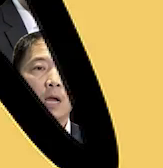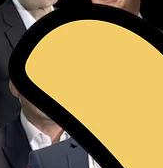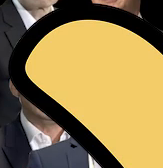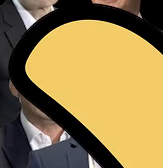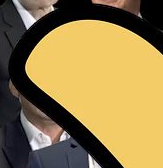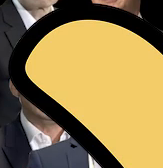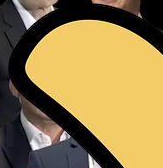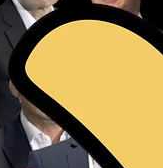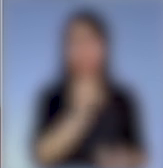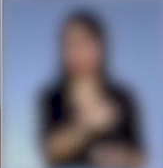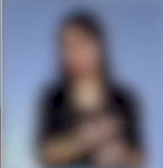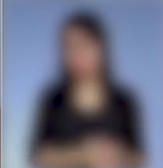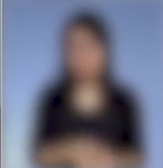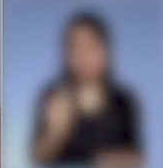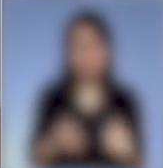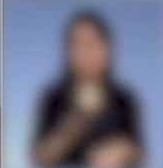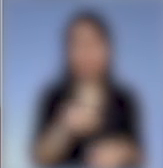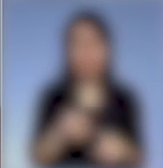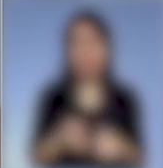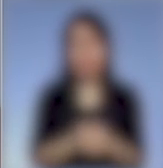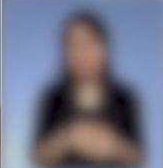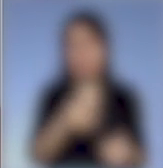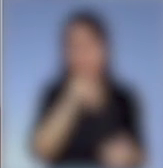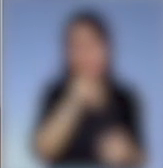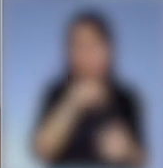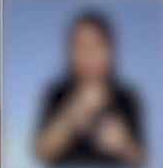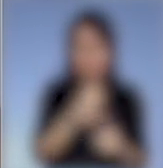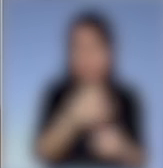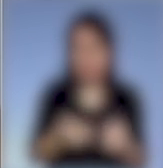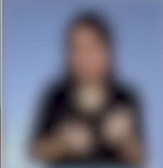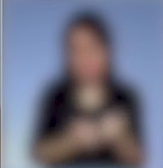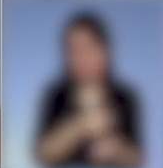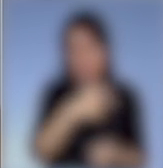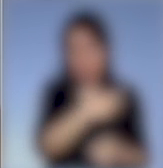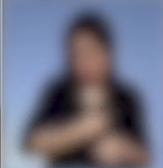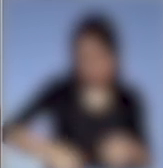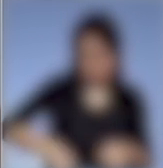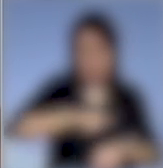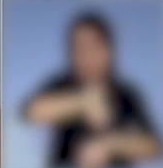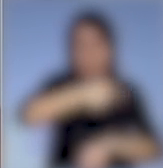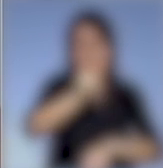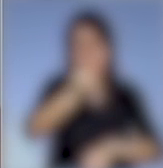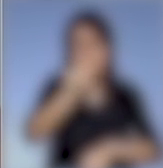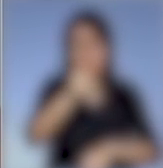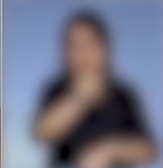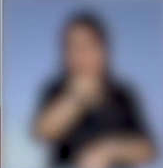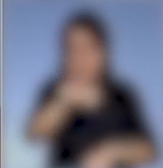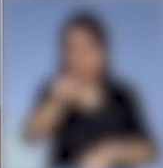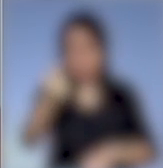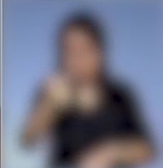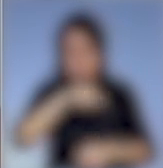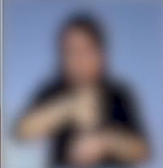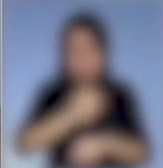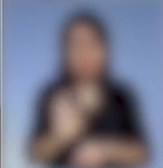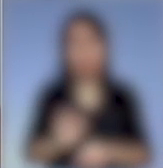謬。非建制派議員沒有浪費那12.5小時，所有的議員又何愁在